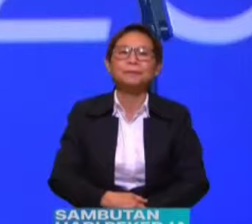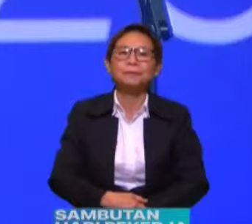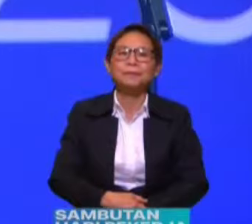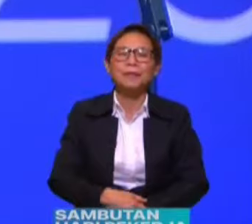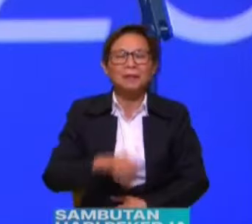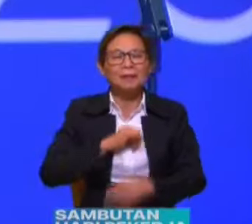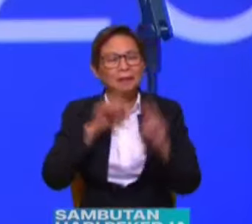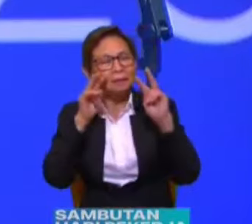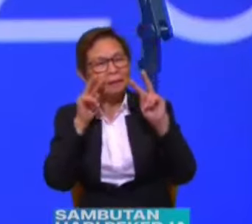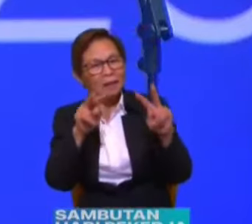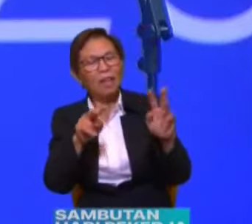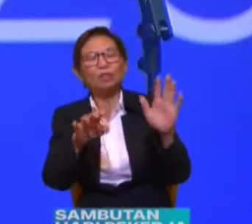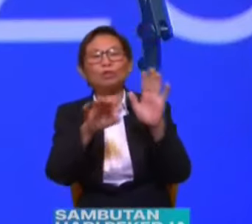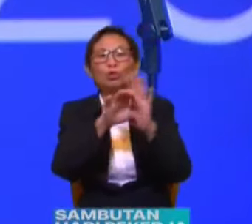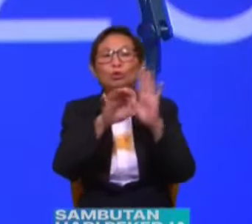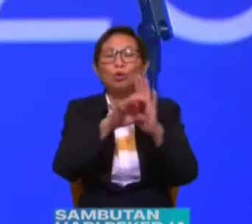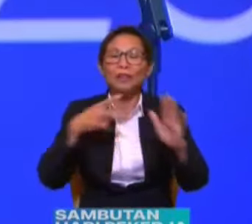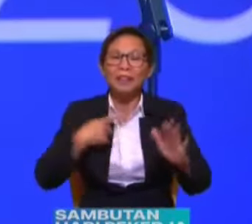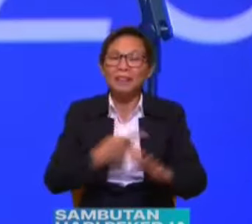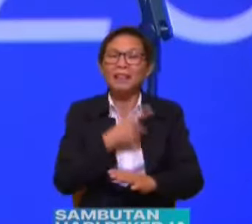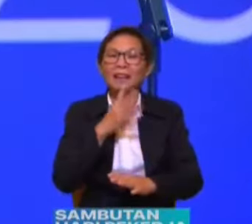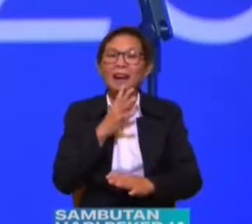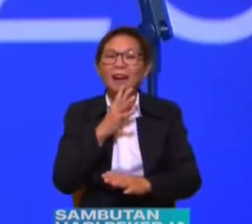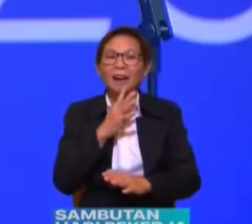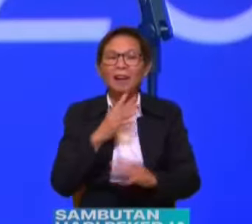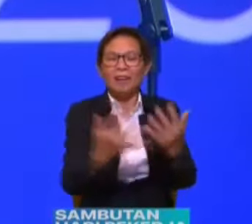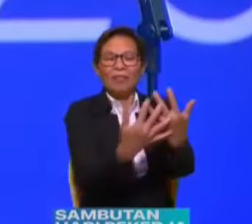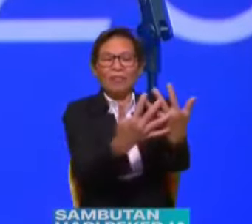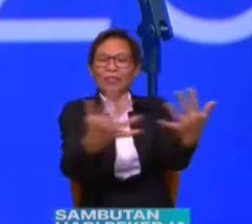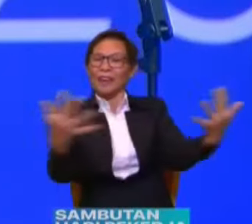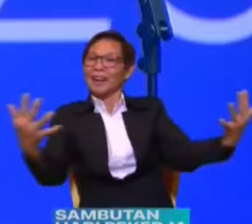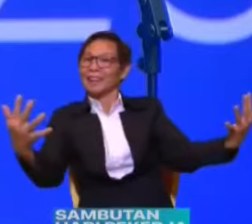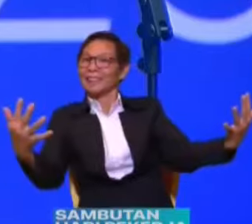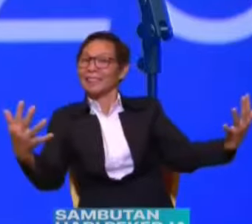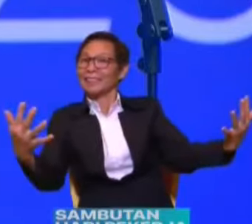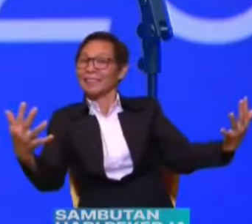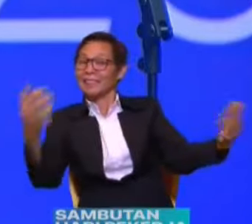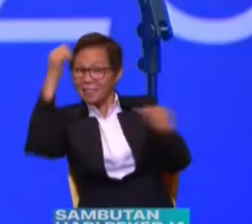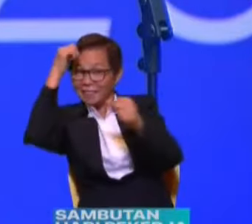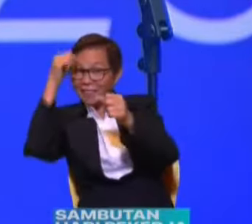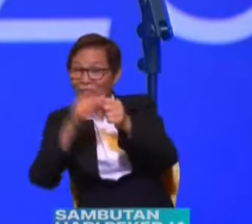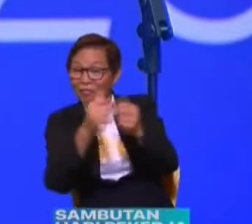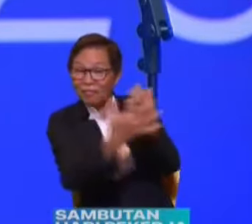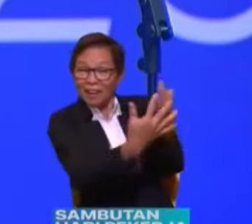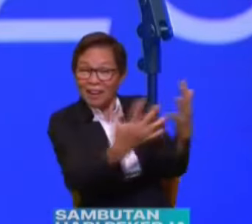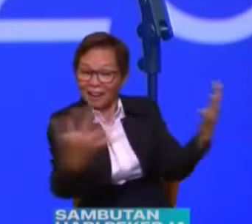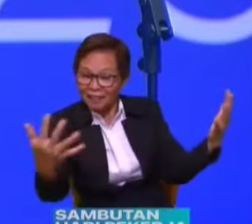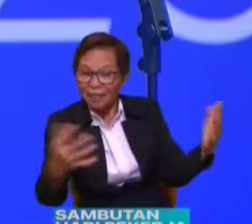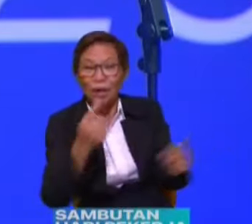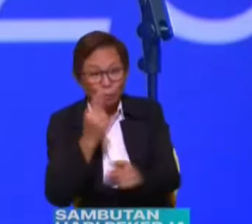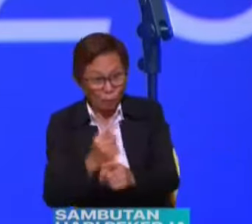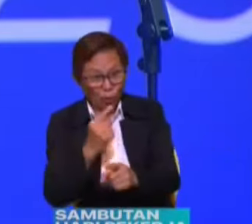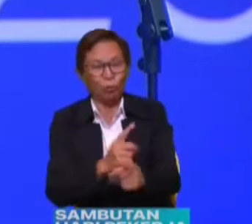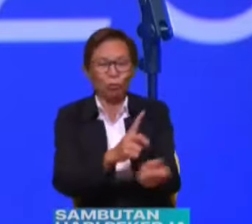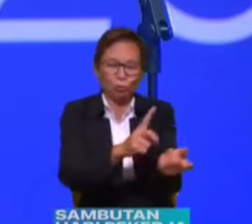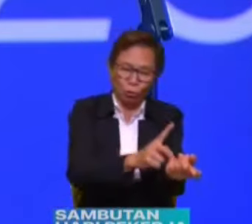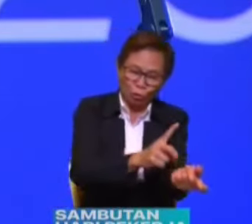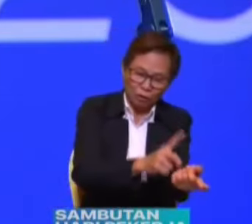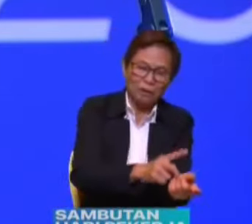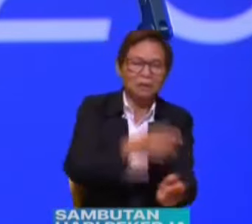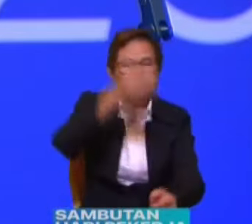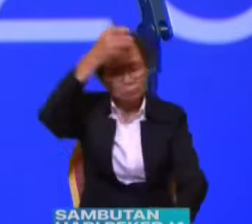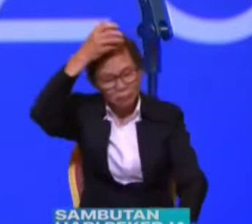Saya lihat ini umpamanya bila kita sebut tentang frontliners. Bila saya lihat frontliners itu, betul, doktor dan